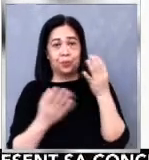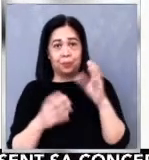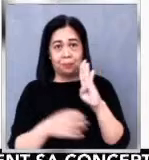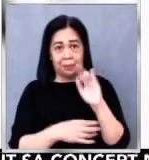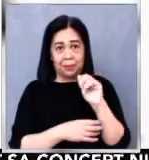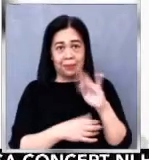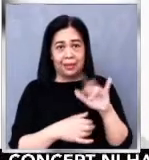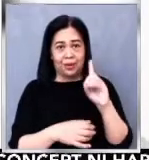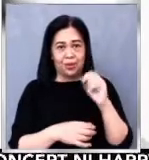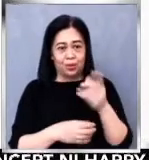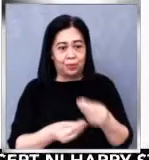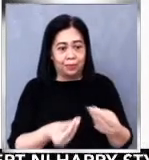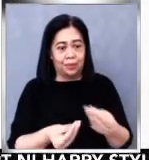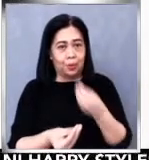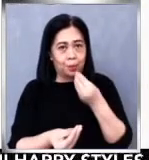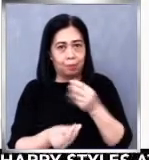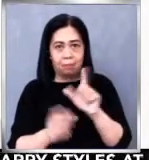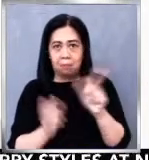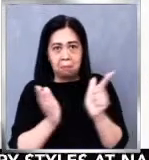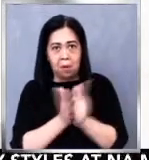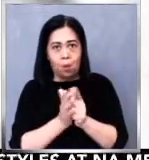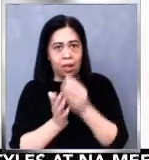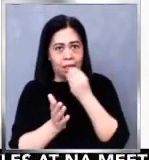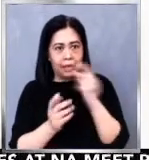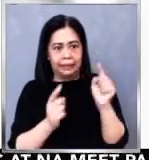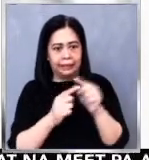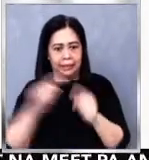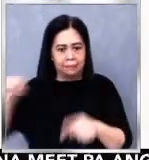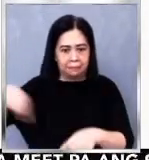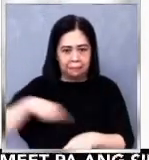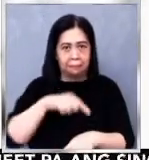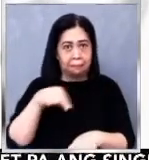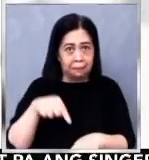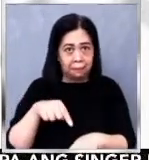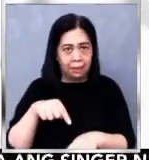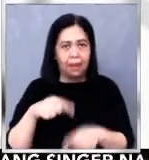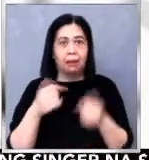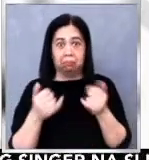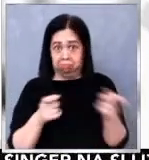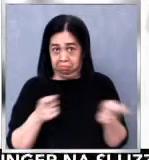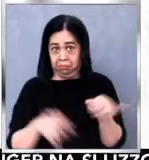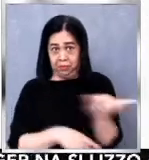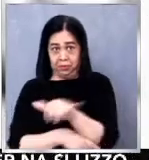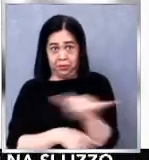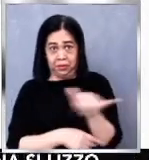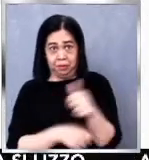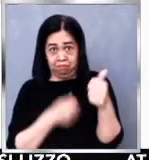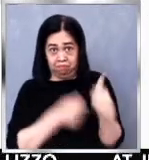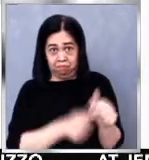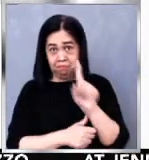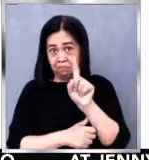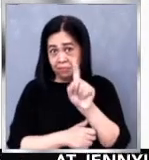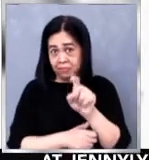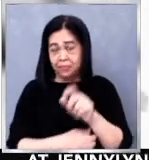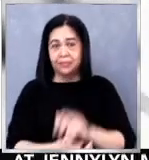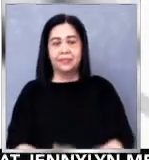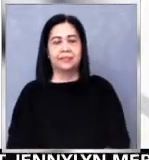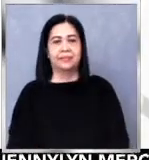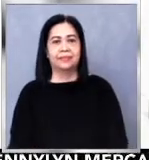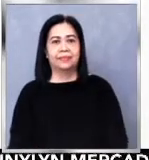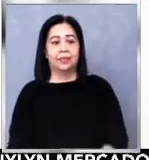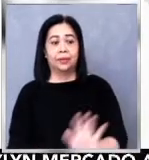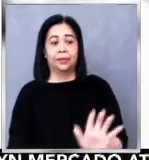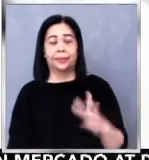pero hindi pa nila pwedeng galawin hanggang makabalik ka. Ganito ba sila kamasunurin? Iisa, kuha na. Kuha